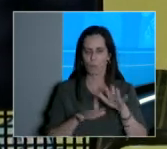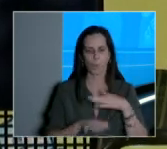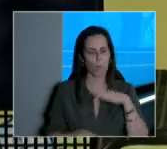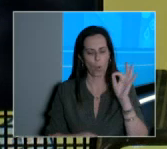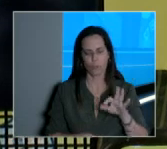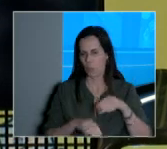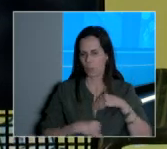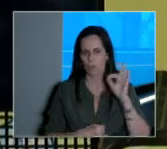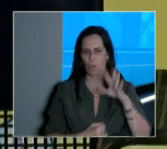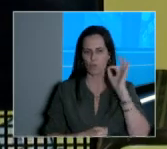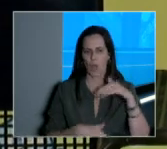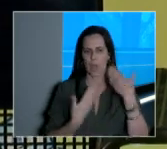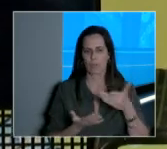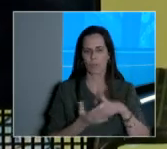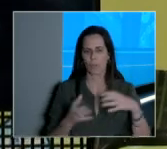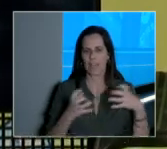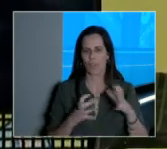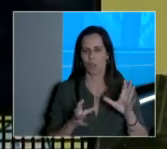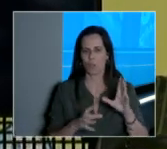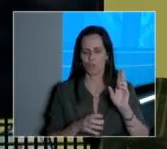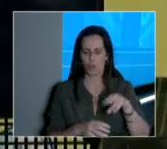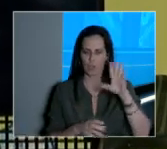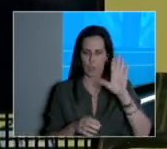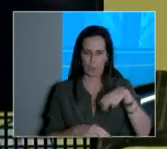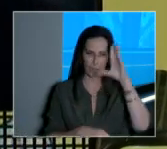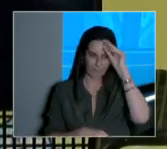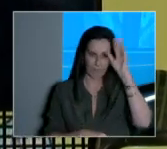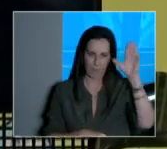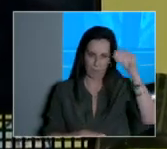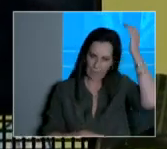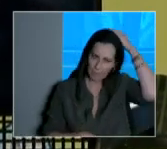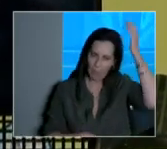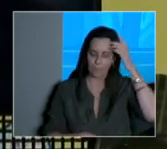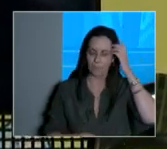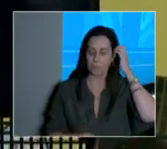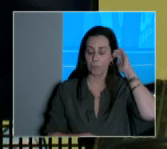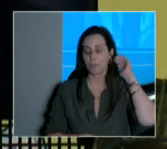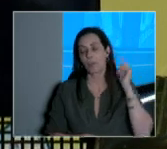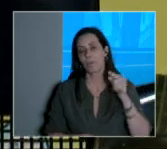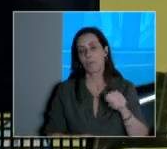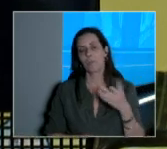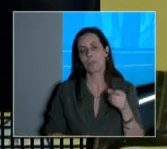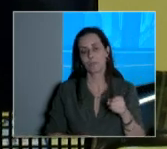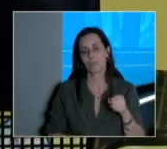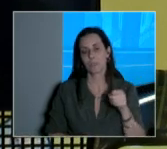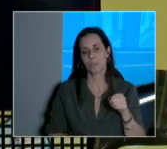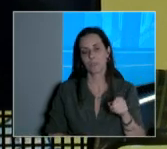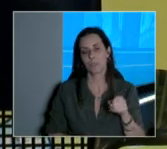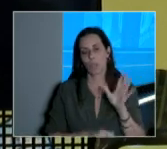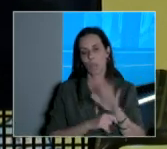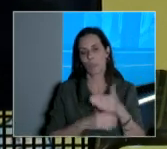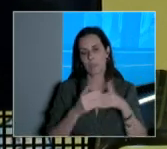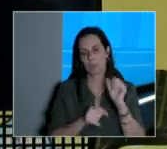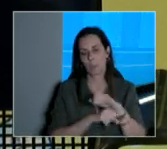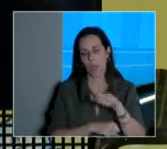בציבור הנשים ולא לתת להם להיות ביחידות שמשרתים בהם גברים דתיים. ובזה, ככה תשפיע